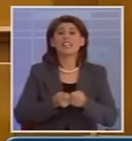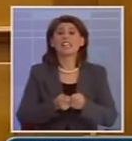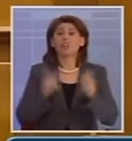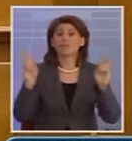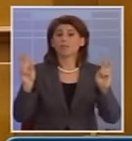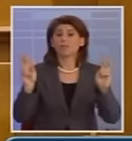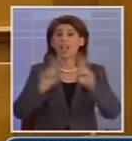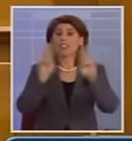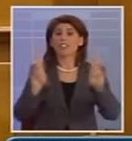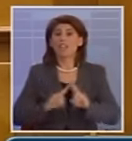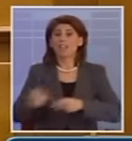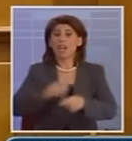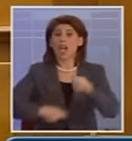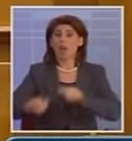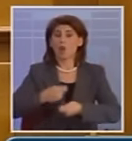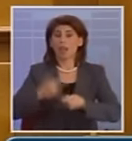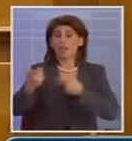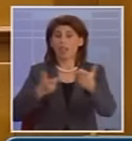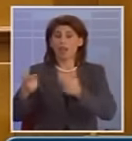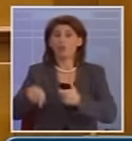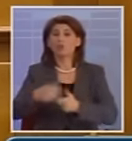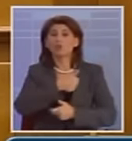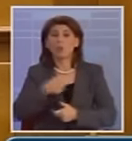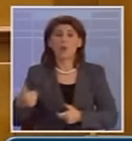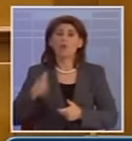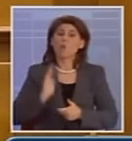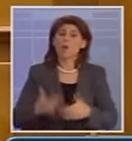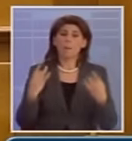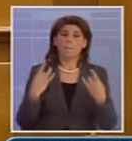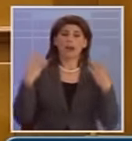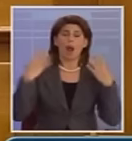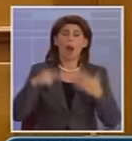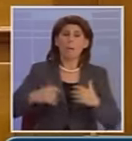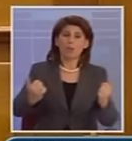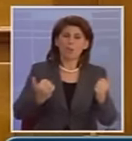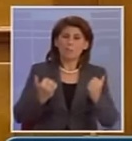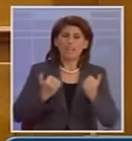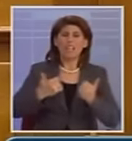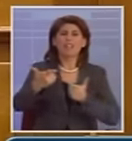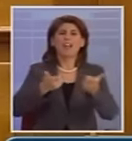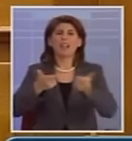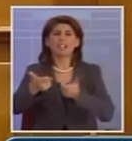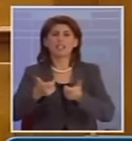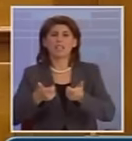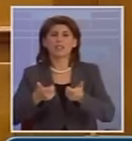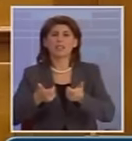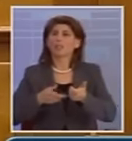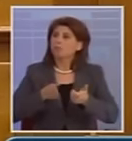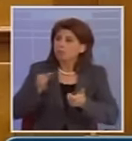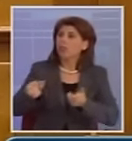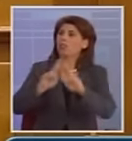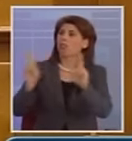βγεις διεθνείς αγορές. Και είναι το μόνο που μπορεί να σε απαλλάξει από την πίεση των δανειστών να μπορείς να βγεις διεθνείς